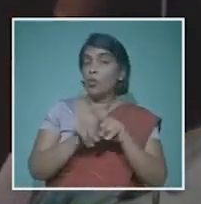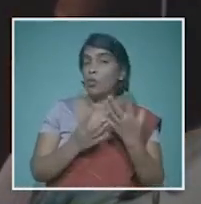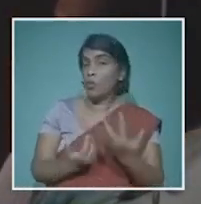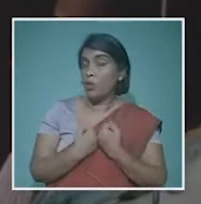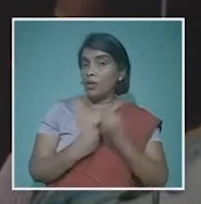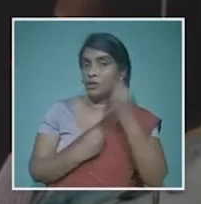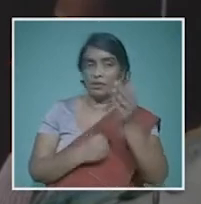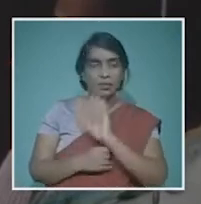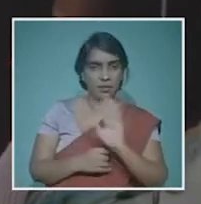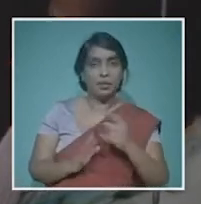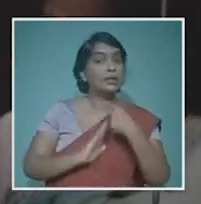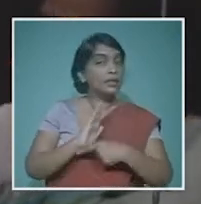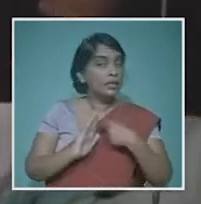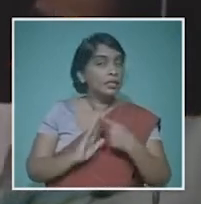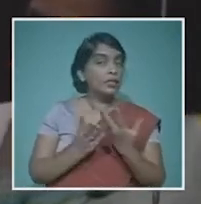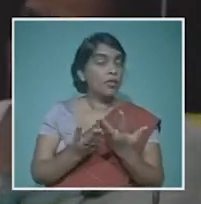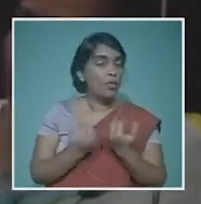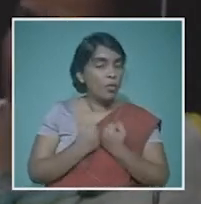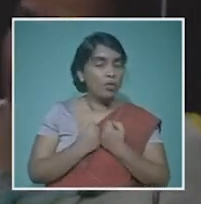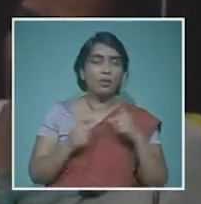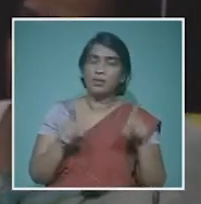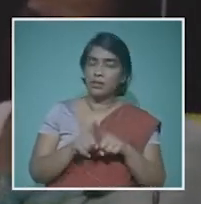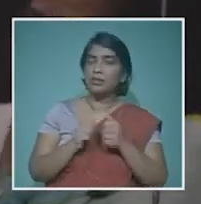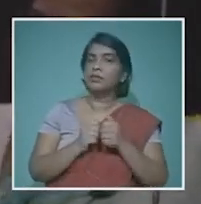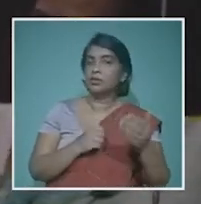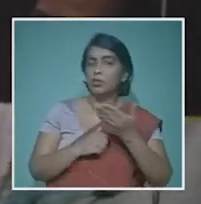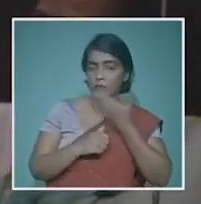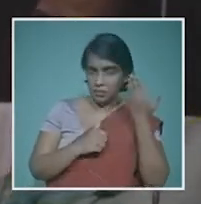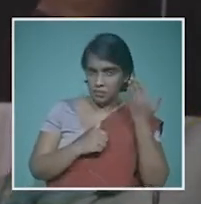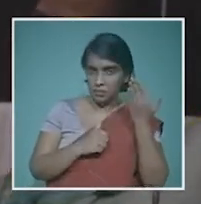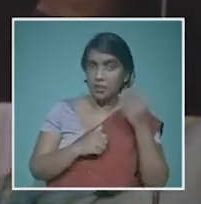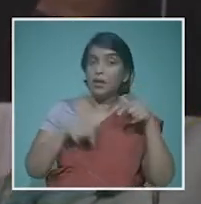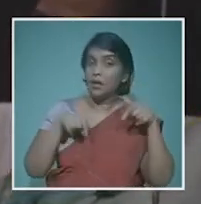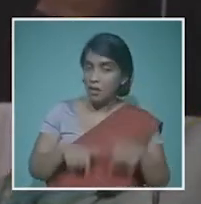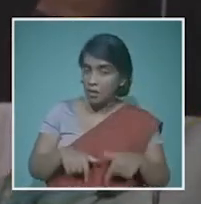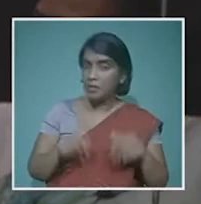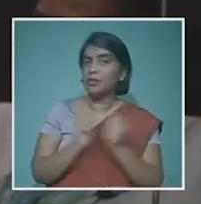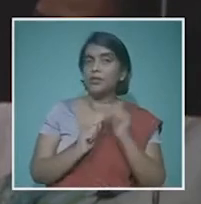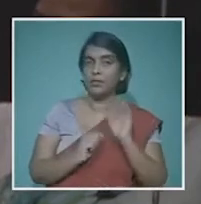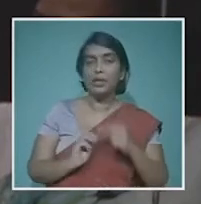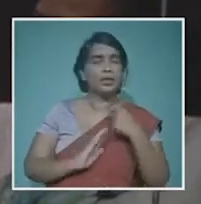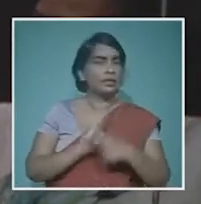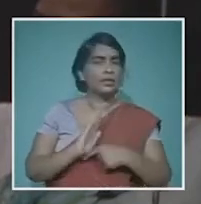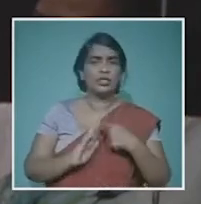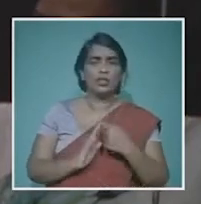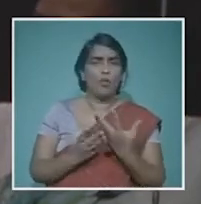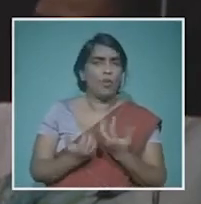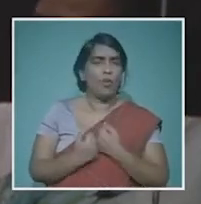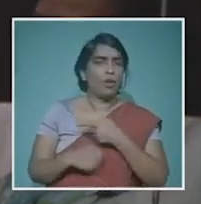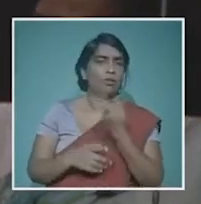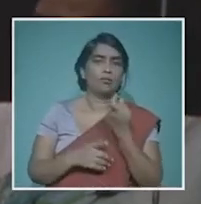කරන්න නැතුව ශ්‍රී ලංකාවට ඕන දේ ඉෂ්ට කරන්න පුළුවන්කම ලැබේ. අද වෙලා තිබෙන්නේ ශ්‍රී ලංකාවට ඕන ආර්ථිකය